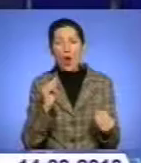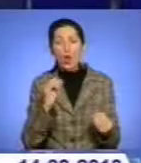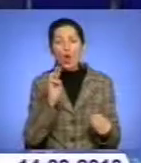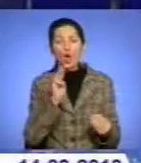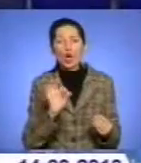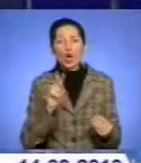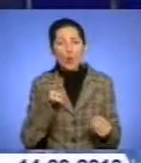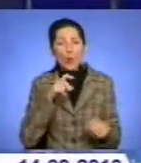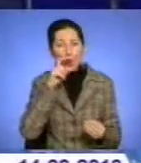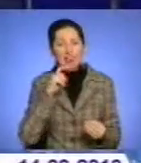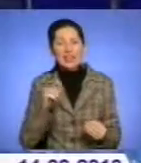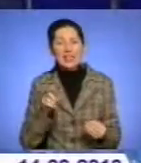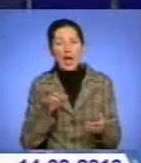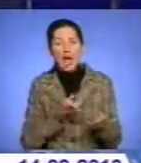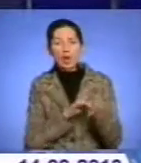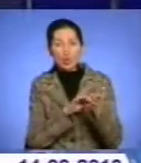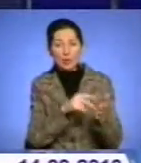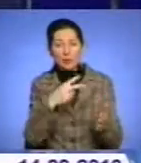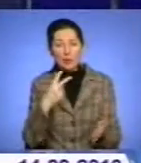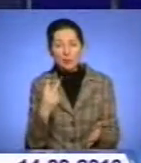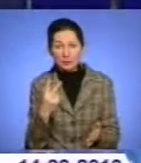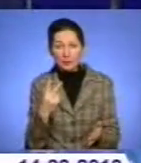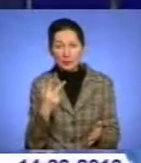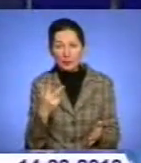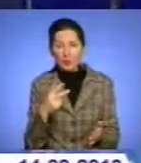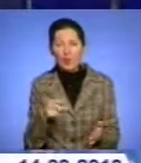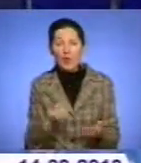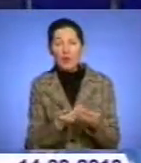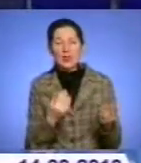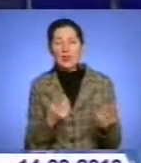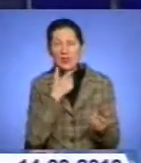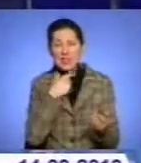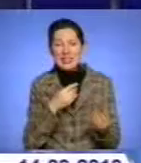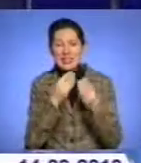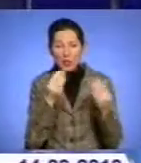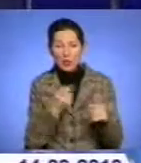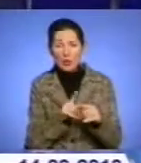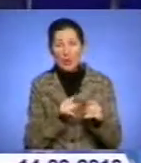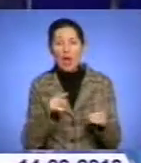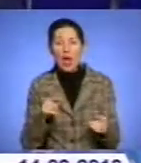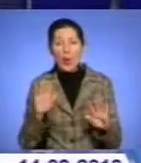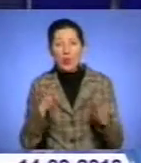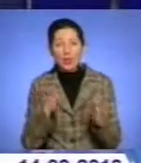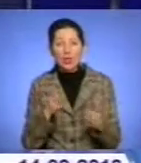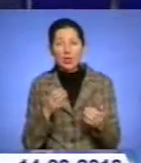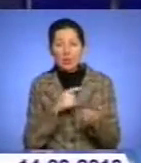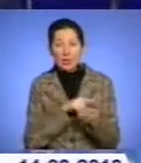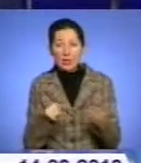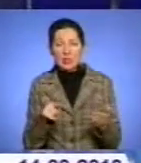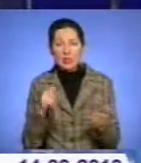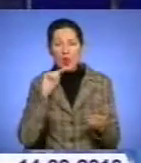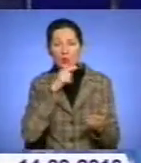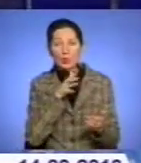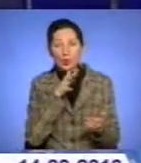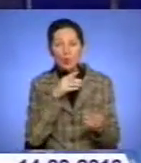туризм 2013». Від класичних туристичних виставок ця подія відрізняється економією часу і високою насиченістю